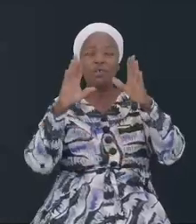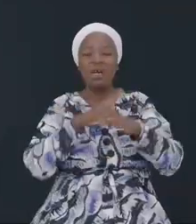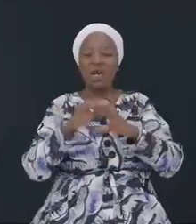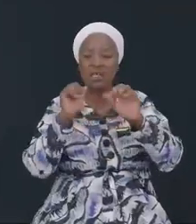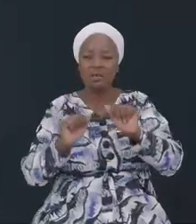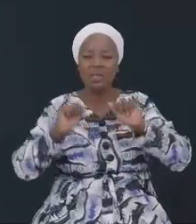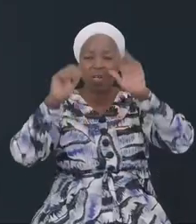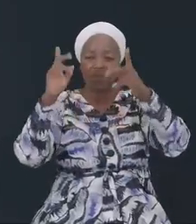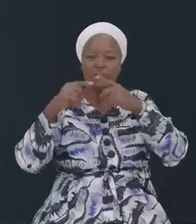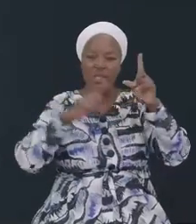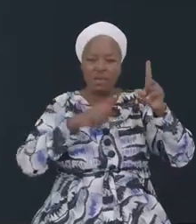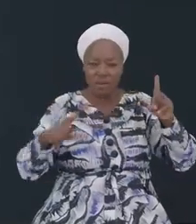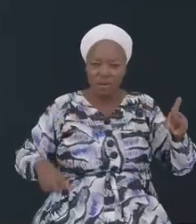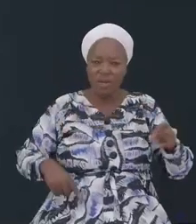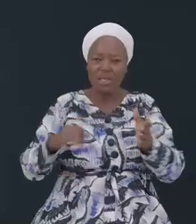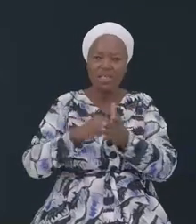au Seigneur.